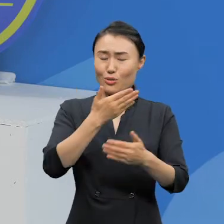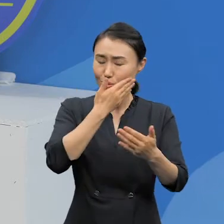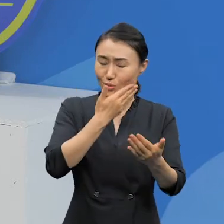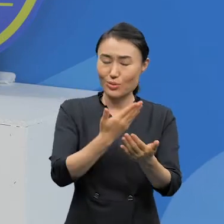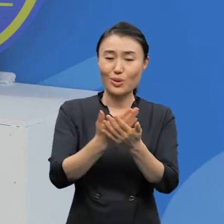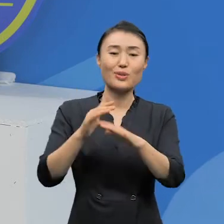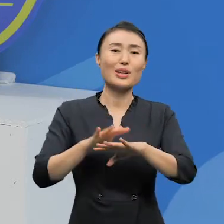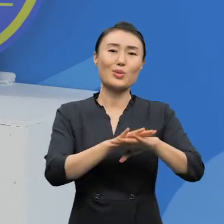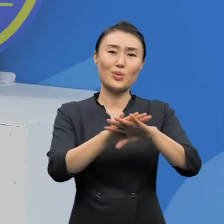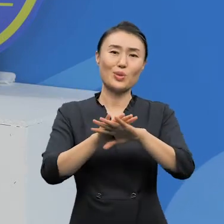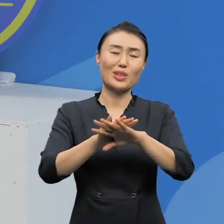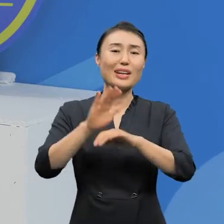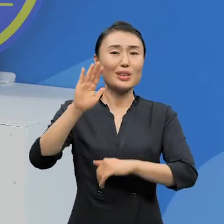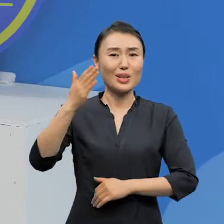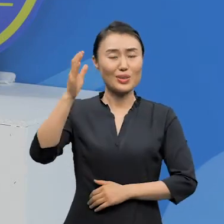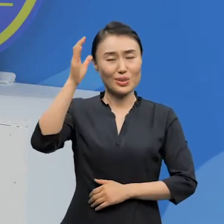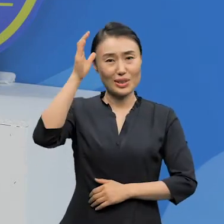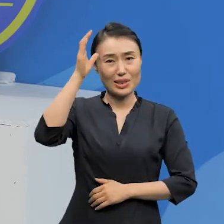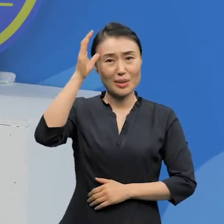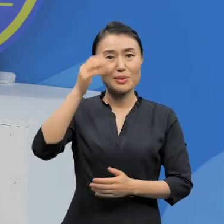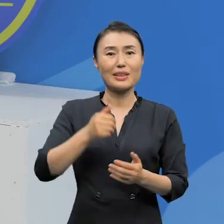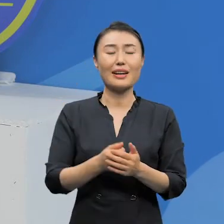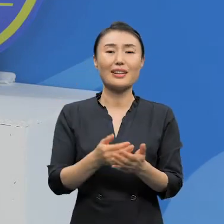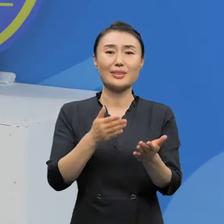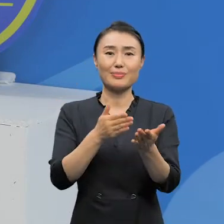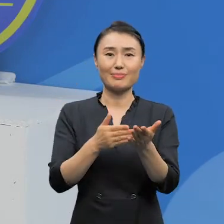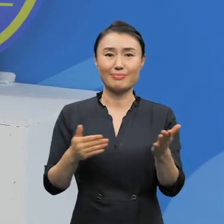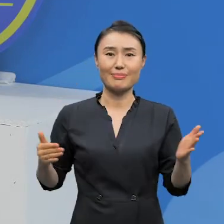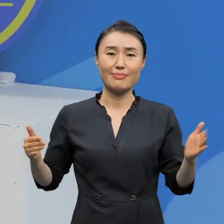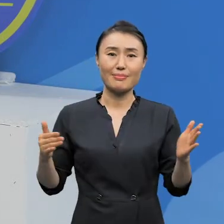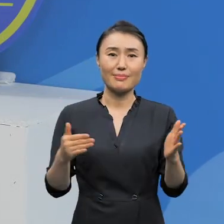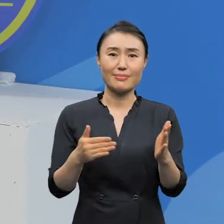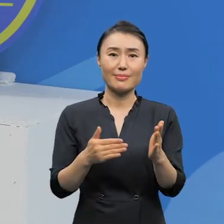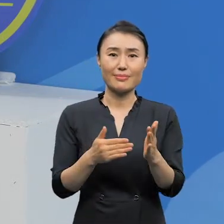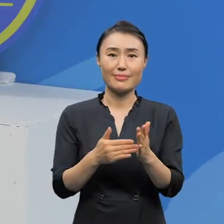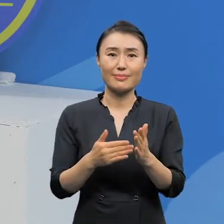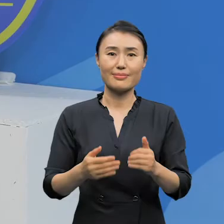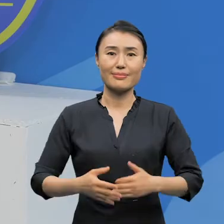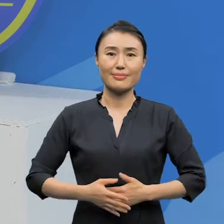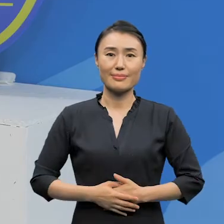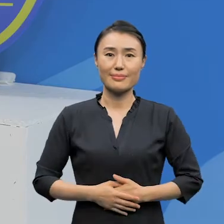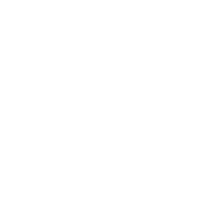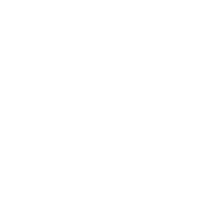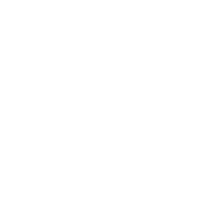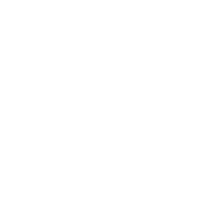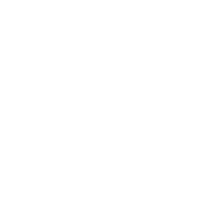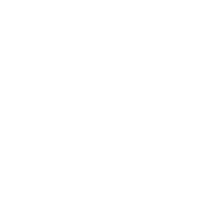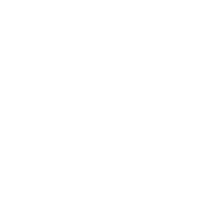것으로 기대됩니다. 인공지능 중심도시에서 헬로광주 정지현입니다.